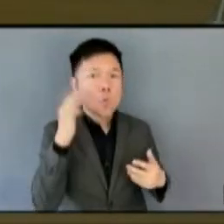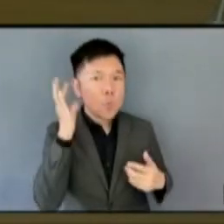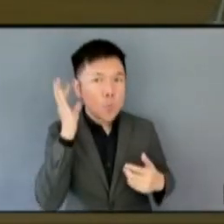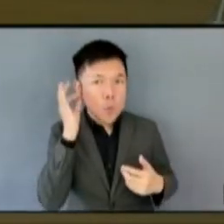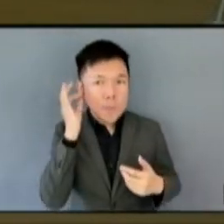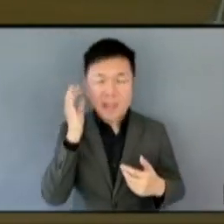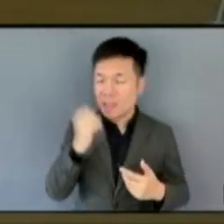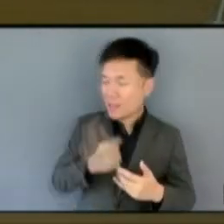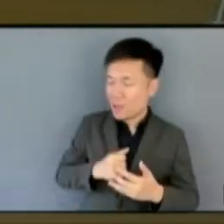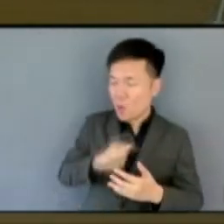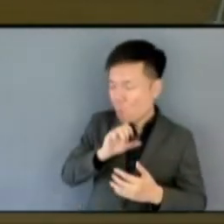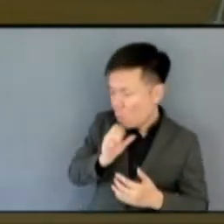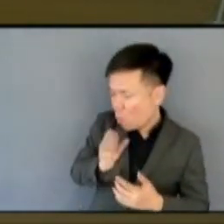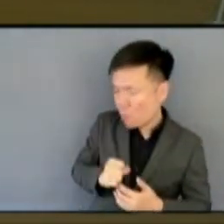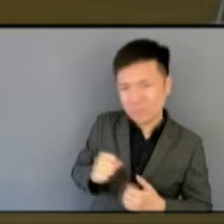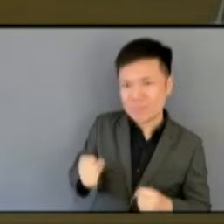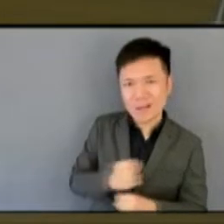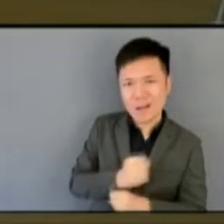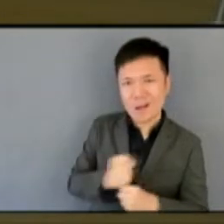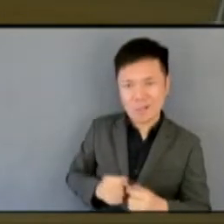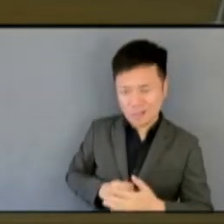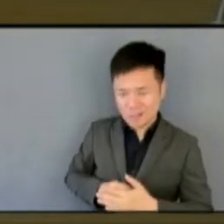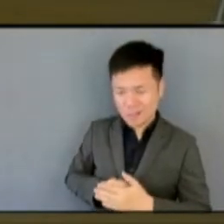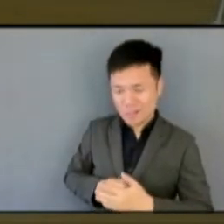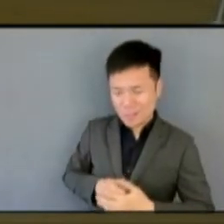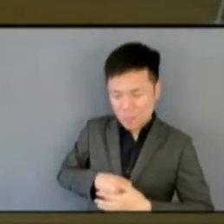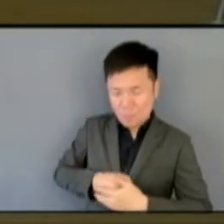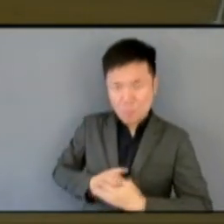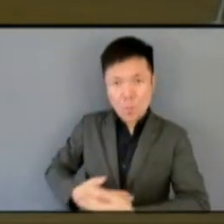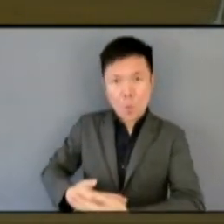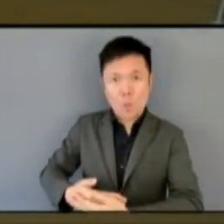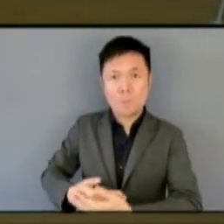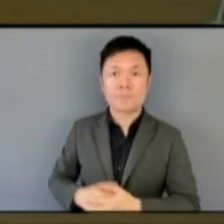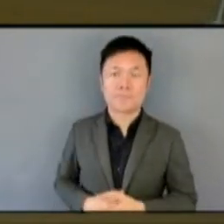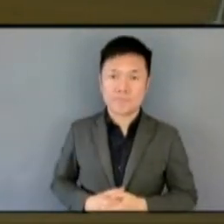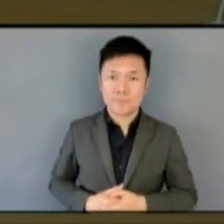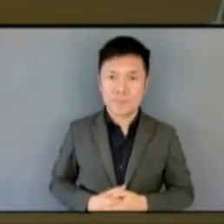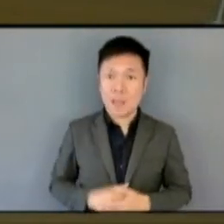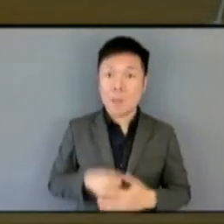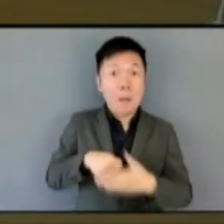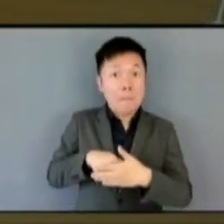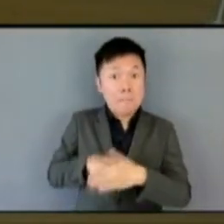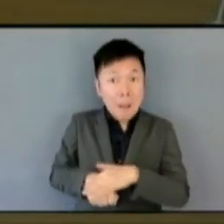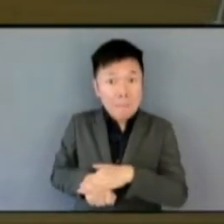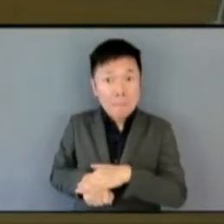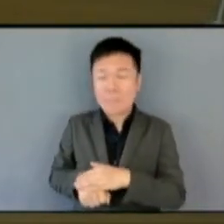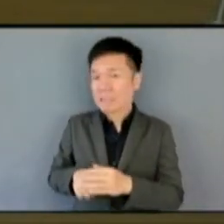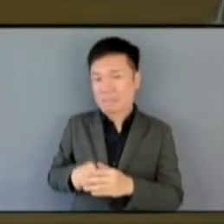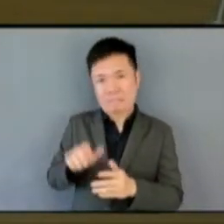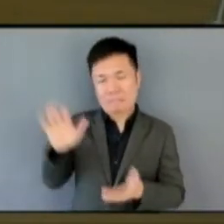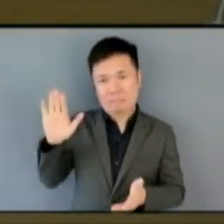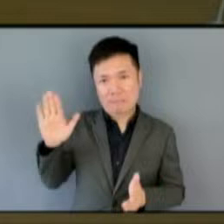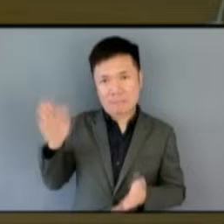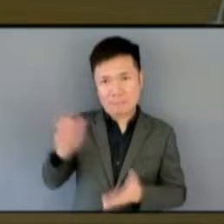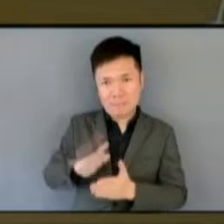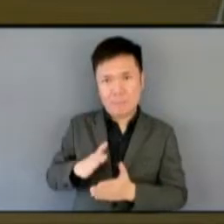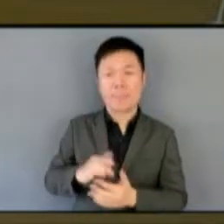рождаемости. Такая тенденция обусловлена сокращением интенсивности рождений первых и вторых